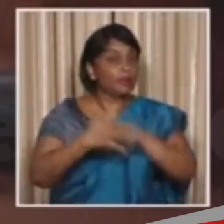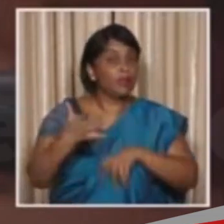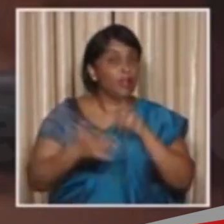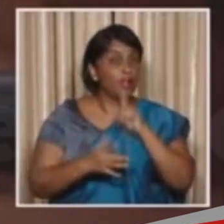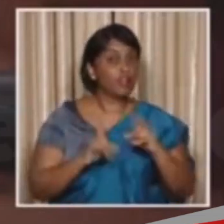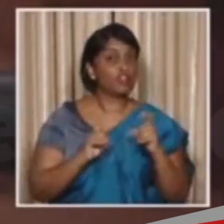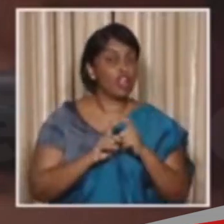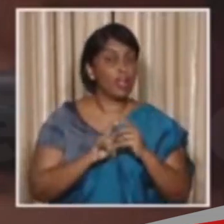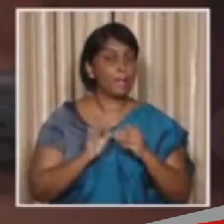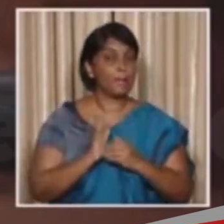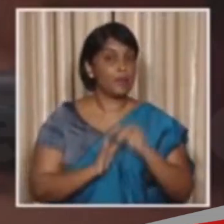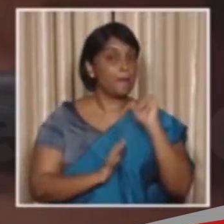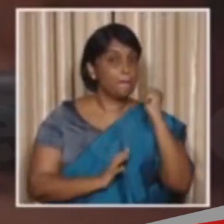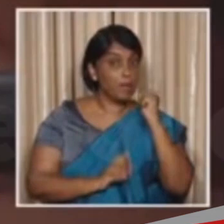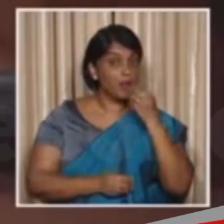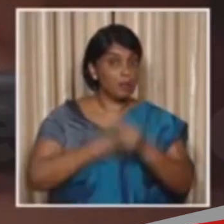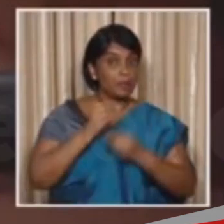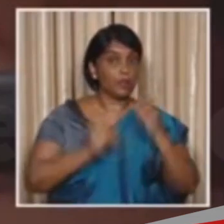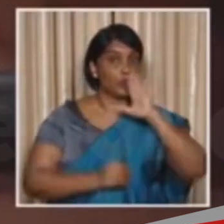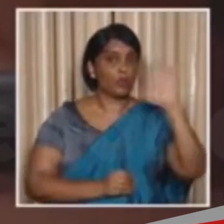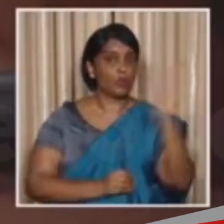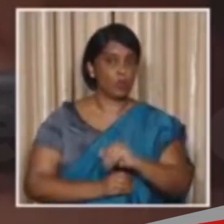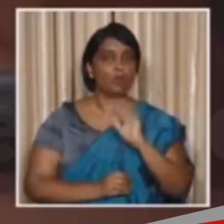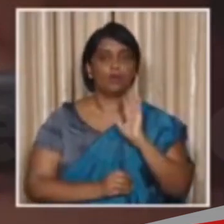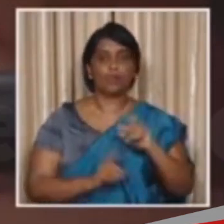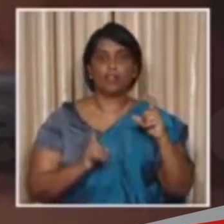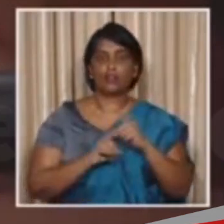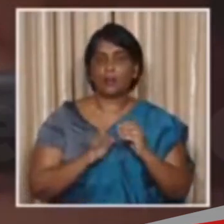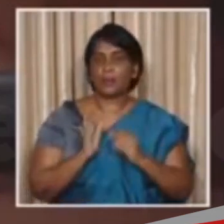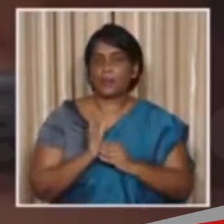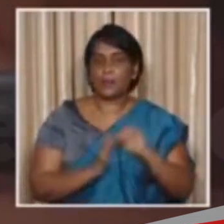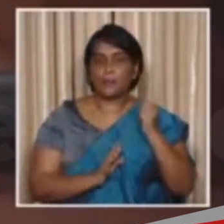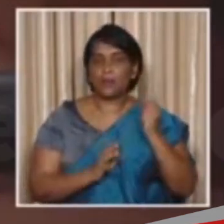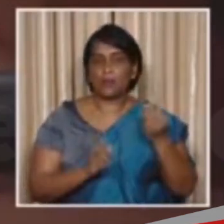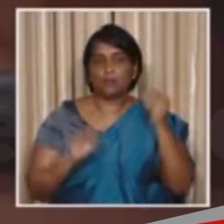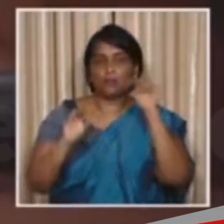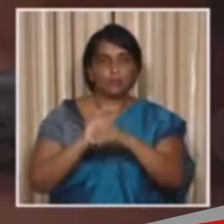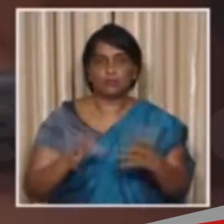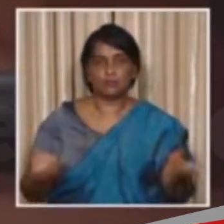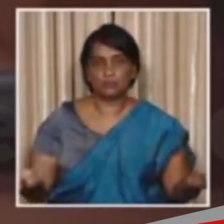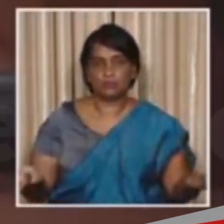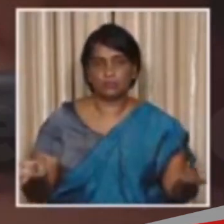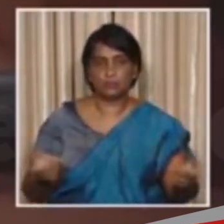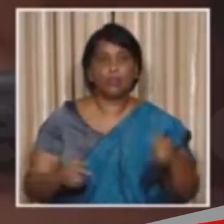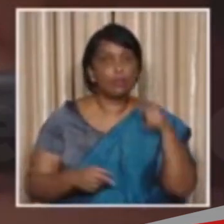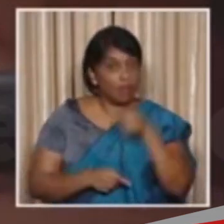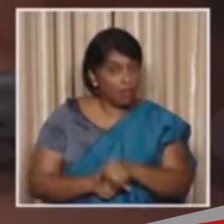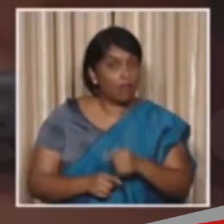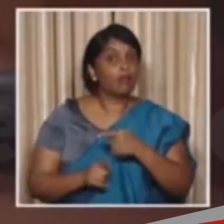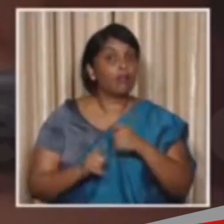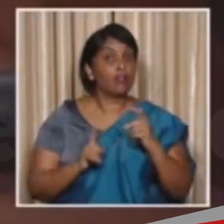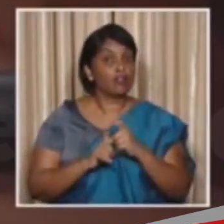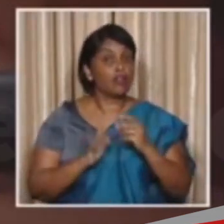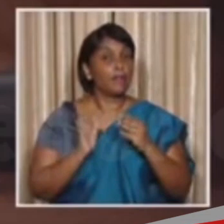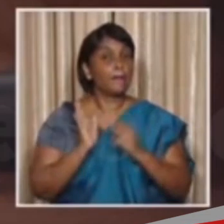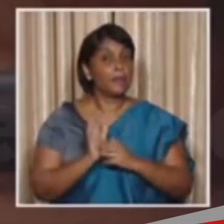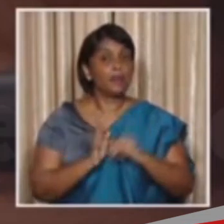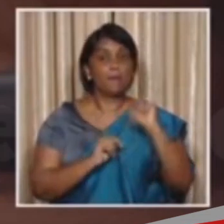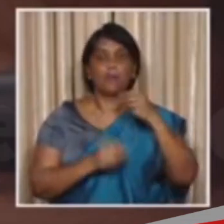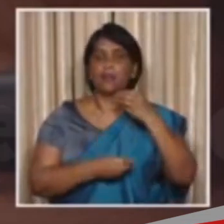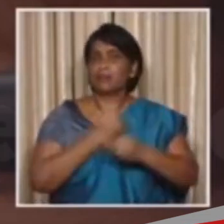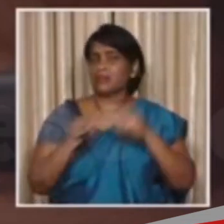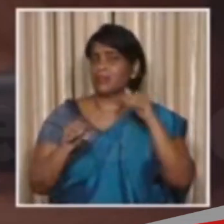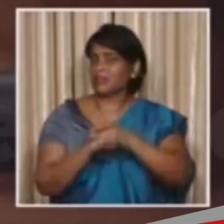ඩොලර් මිලියන 50ක ආයෝජනයක් කැඳවන්න ඕන කියලා. හැබැයි ඩොලර් මිලියන 50ක ආයෝජනයක් මෙතට ඇවිල්ලා නේ. මේක ගණනය කරලා ඩොලර් මිලියන 50ක් නෑ දැන්ට කරලා තියෙන